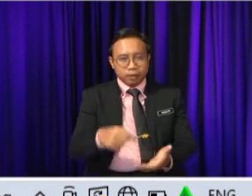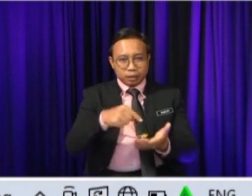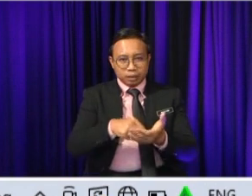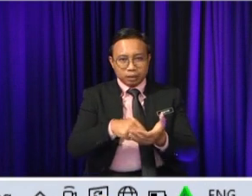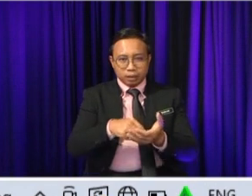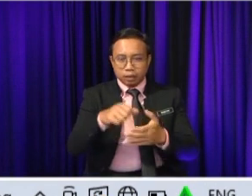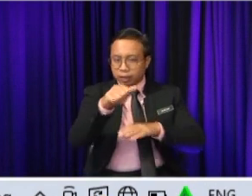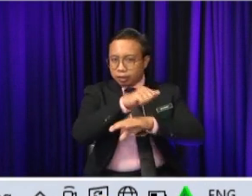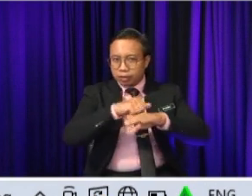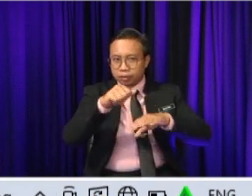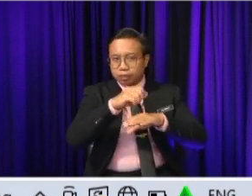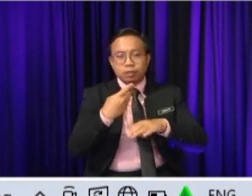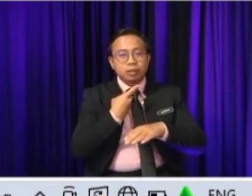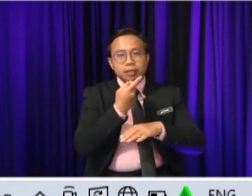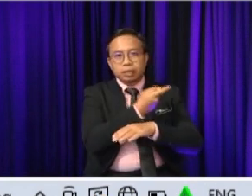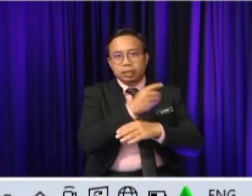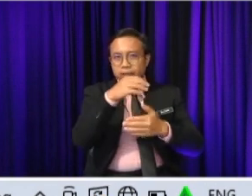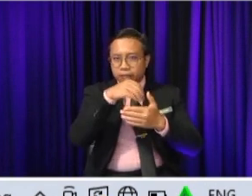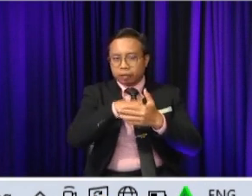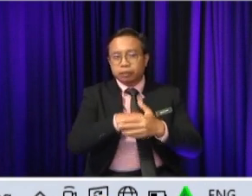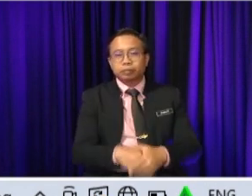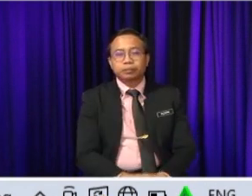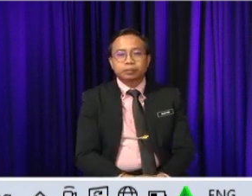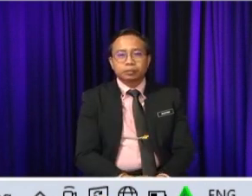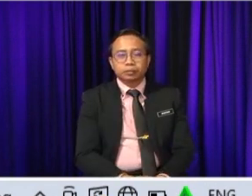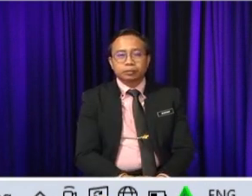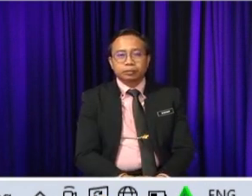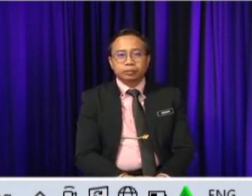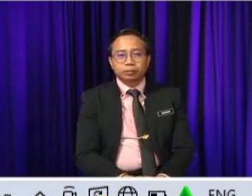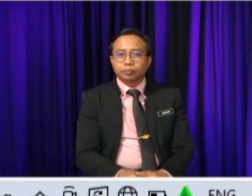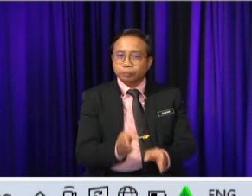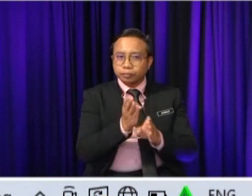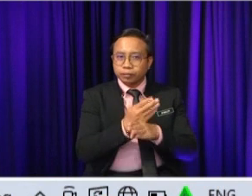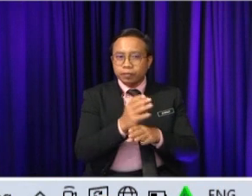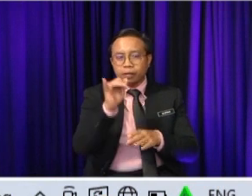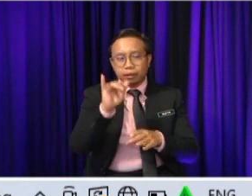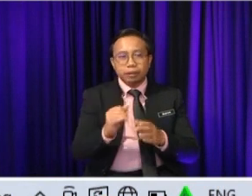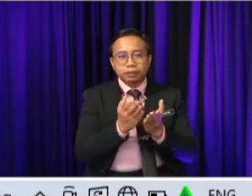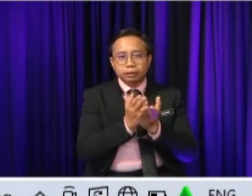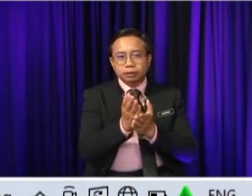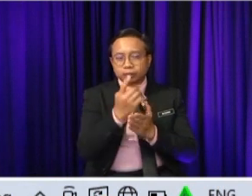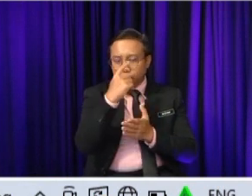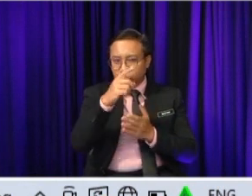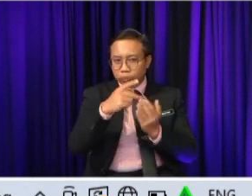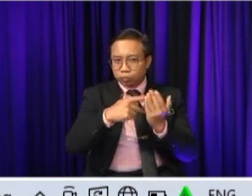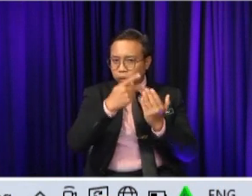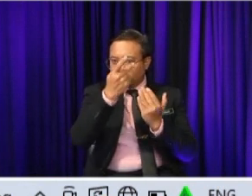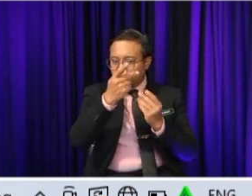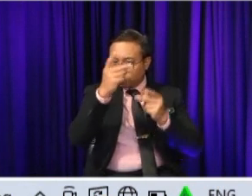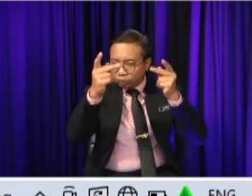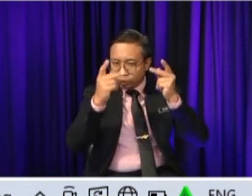jadi kita masukkan Apa bentuk yang seterusnya ini untuk proses